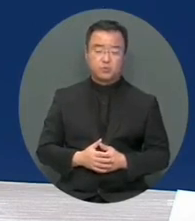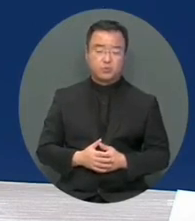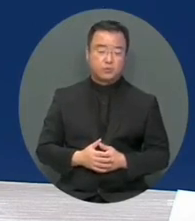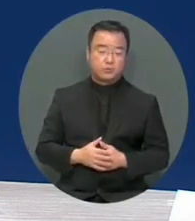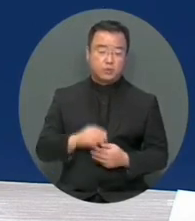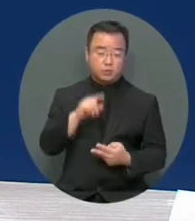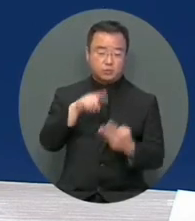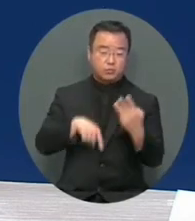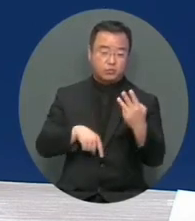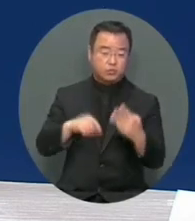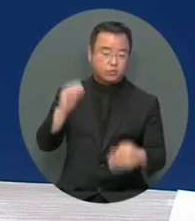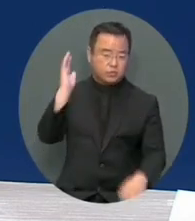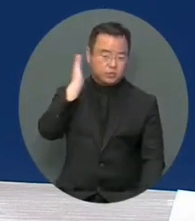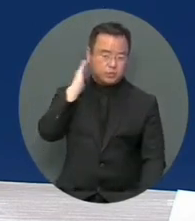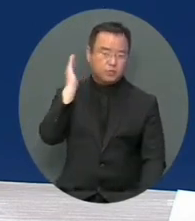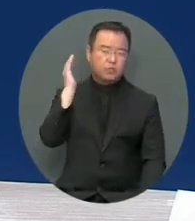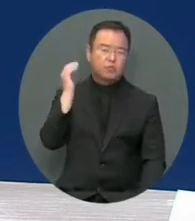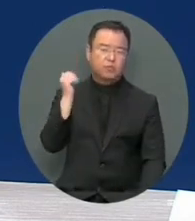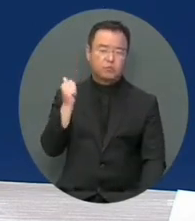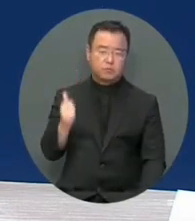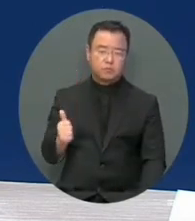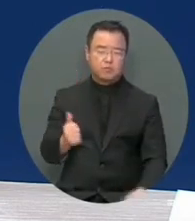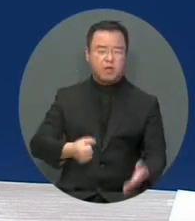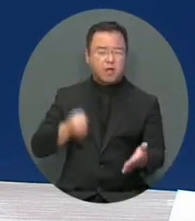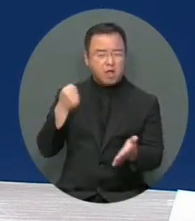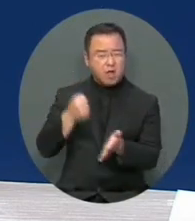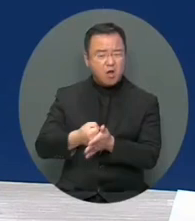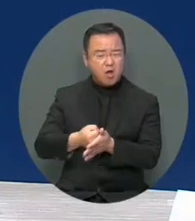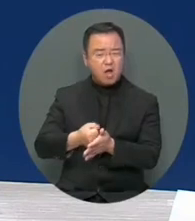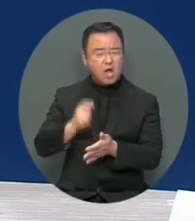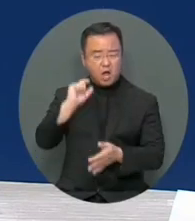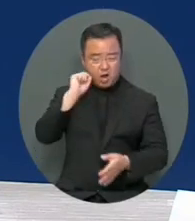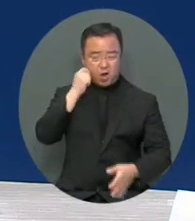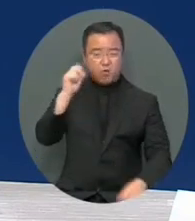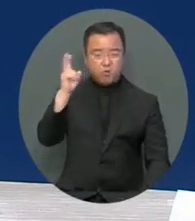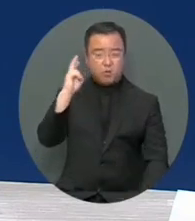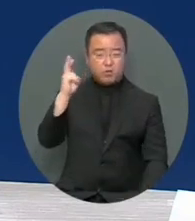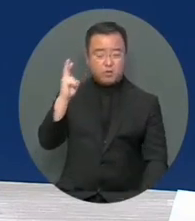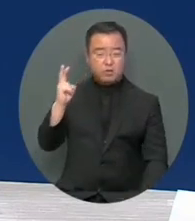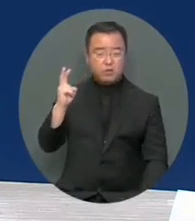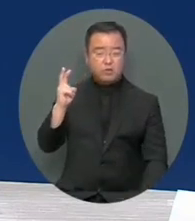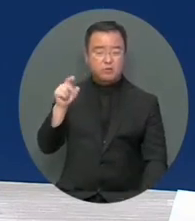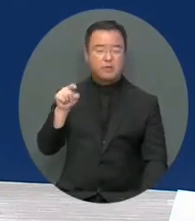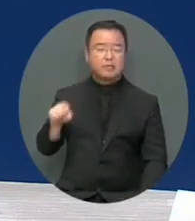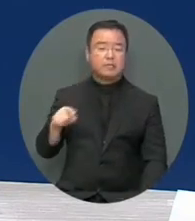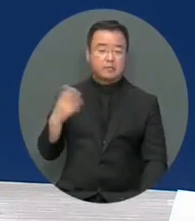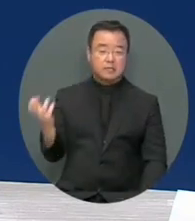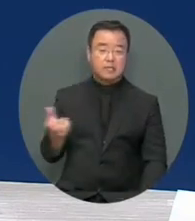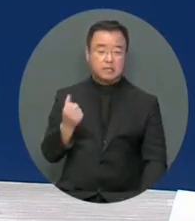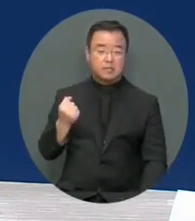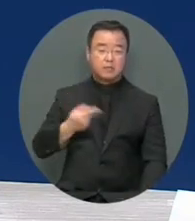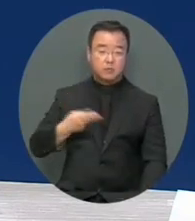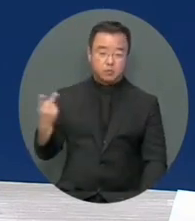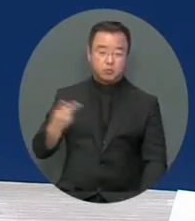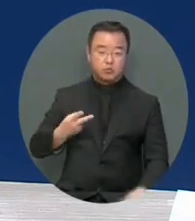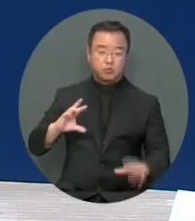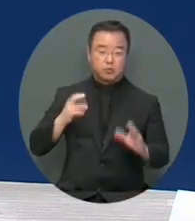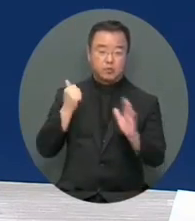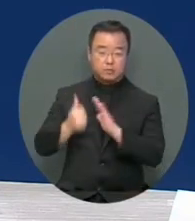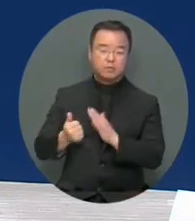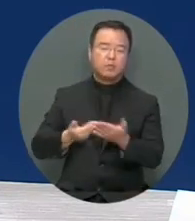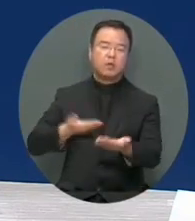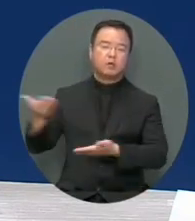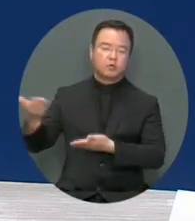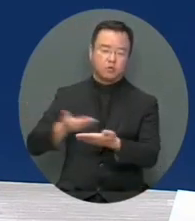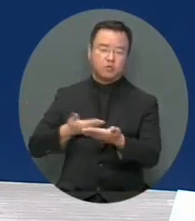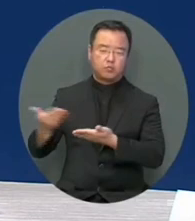윤석열 대통령이 아주 어려운 결단이었다고 생각합니다. 어려운 결단으로 양국 정상 간의 셔틀 외교가 이제